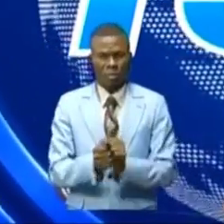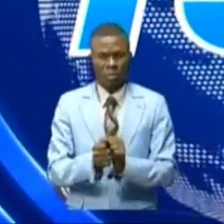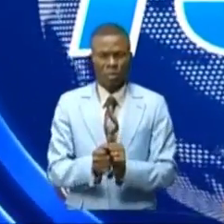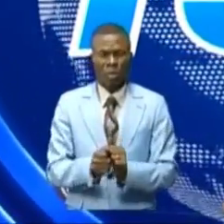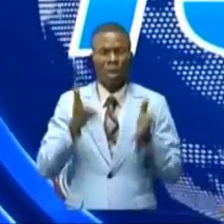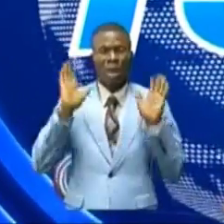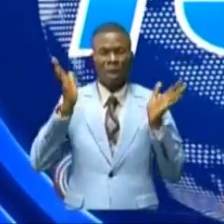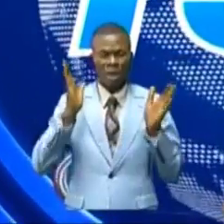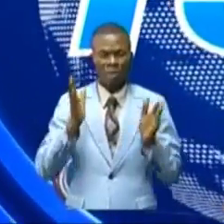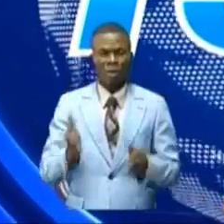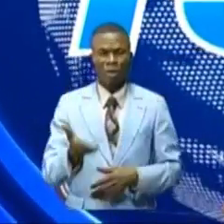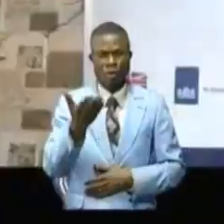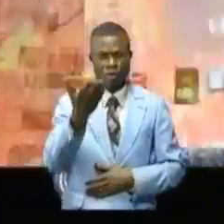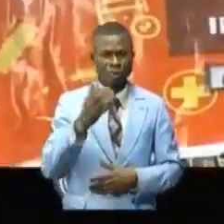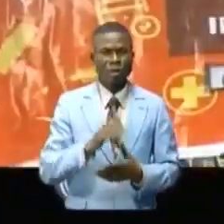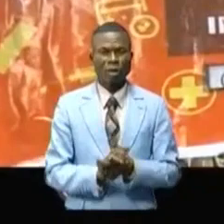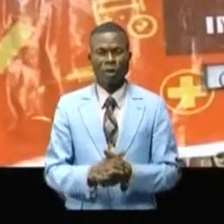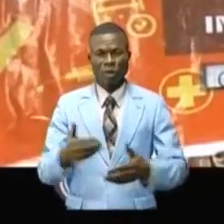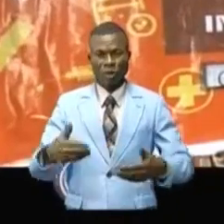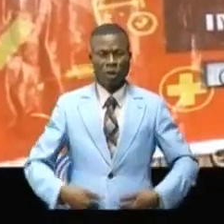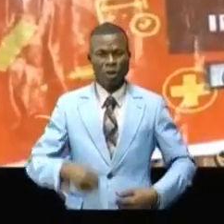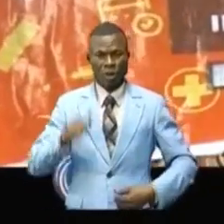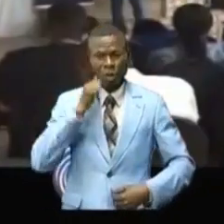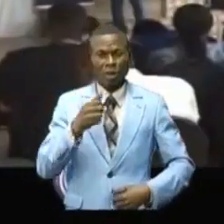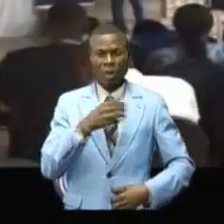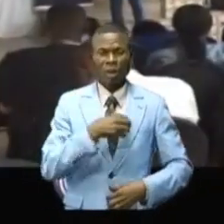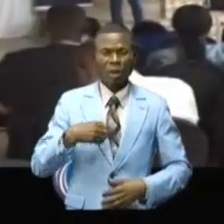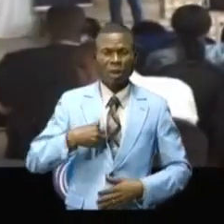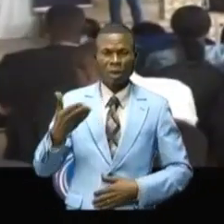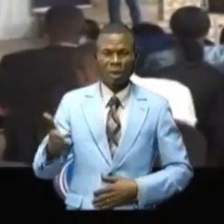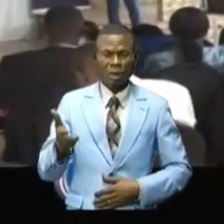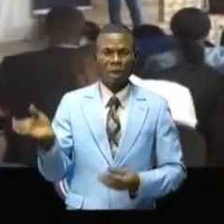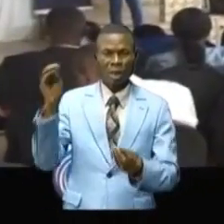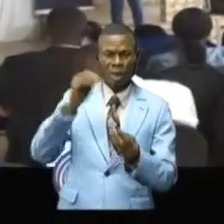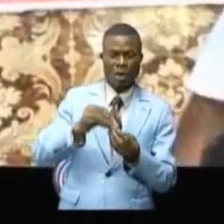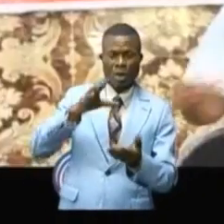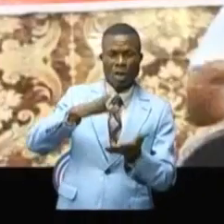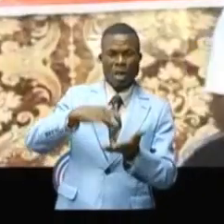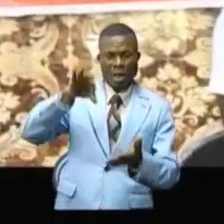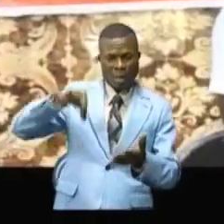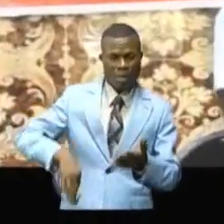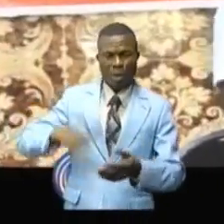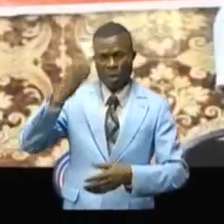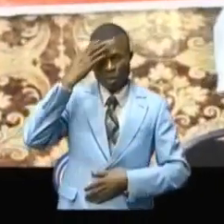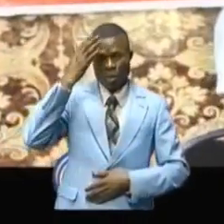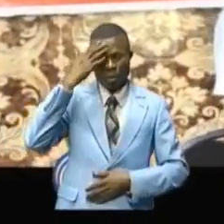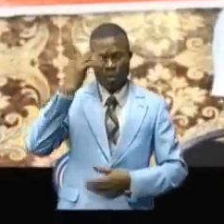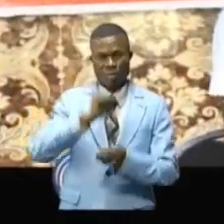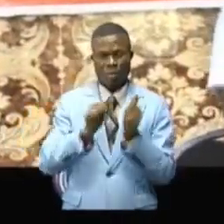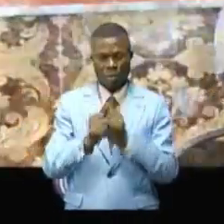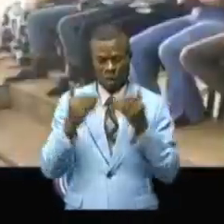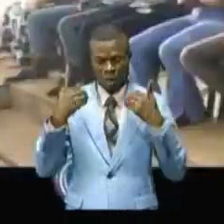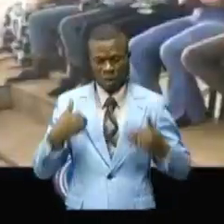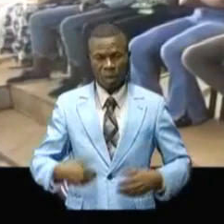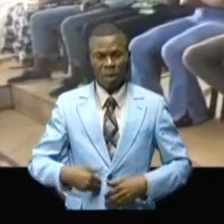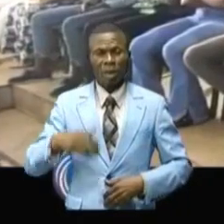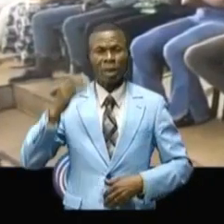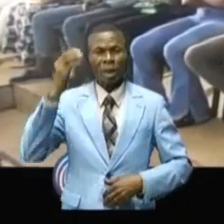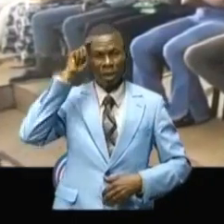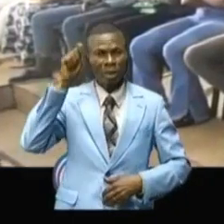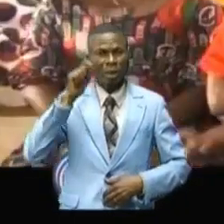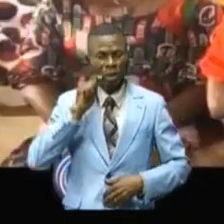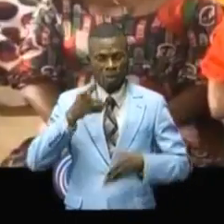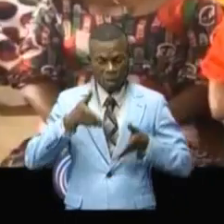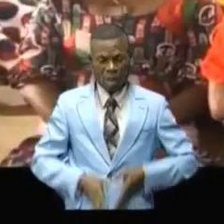tabou. Toto Songo. Ces jeunes filles et ces femmes ont ajouté un plus dans la connaissance sur la santé sexuelle et reproductive.